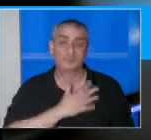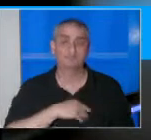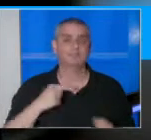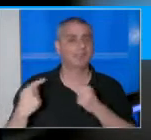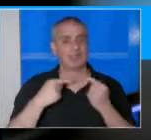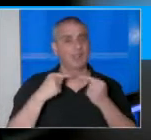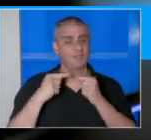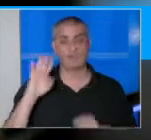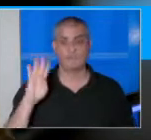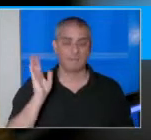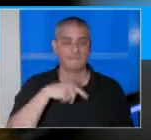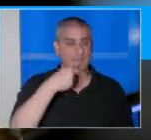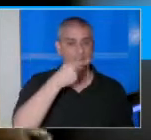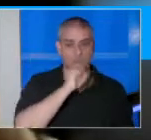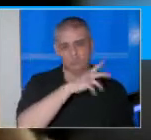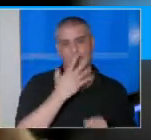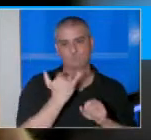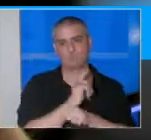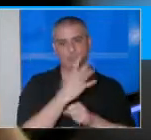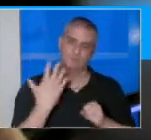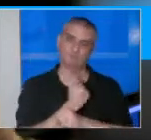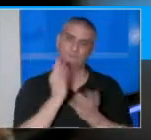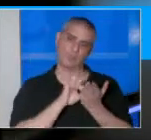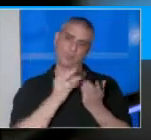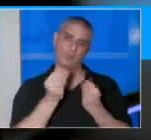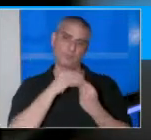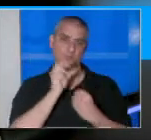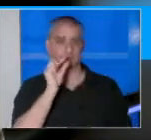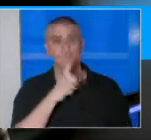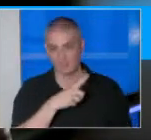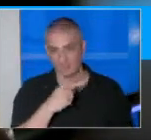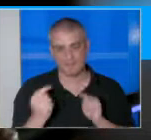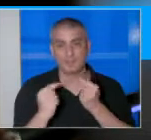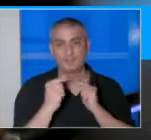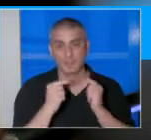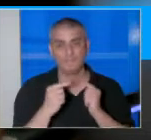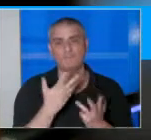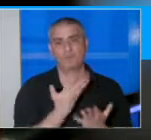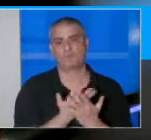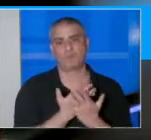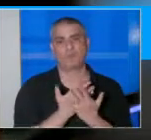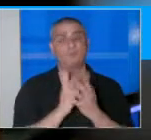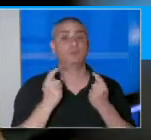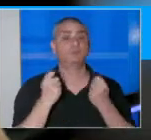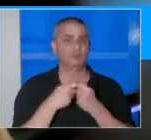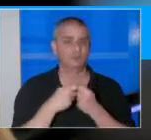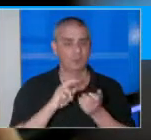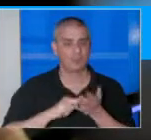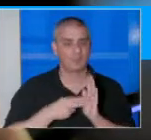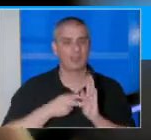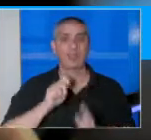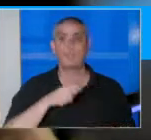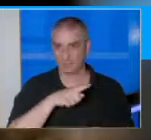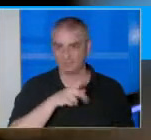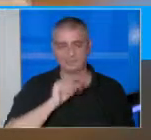ראש בראש בנתניהו לגדעון סער, גדעון סער רושם לעצמו עוד נקודה אחת קטנה בקרב הזה, ומוכיח שבכל מה שקשור לתרגילים